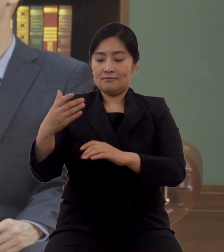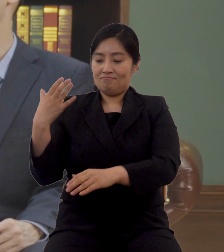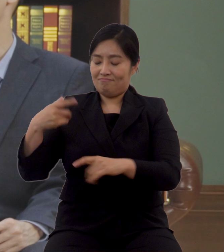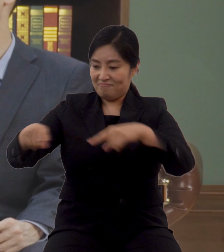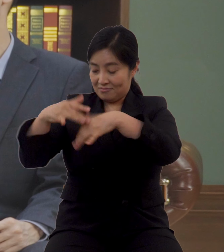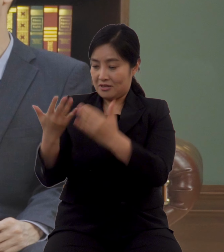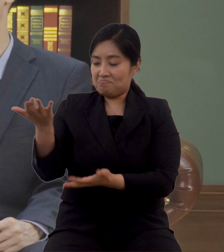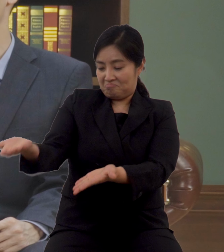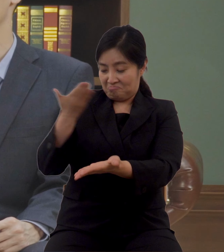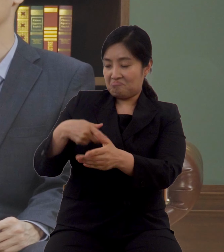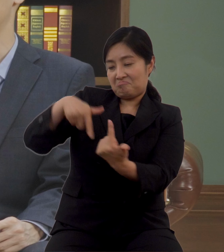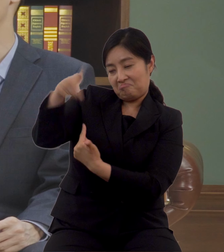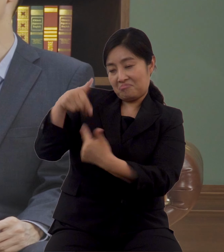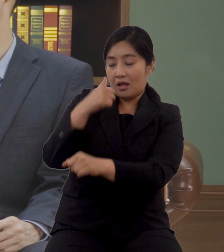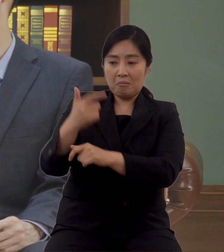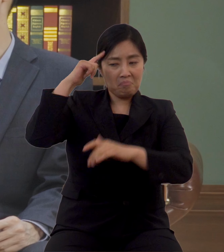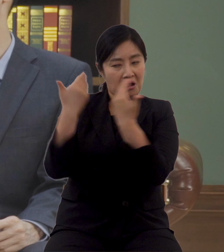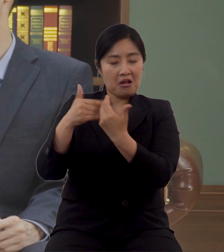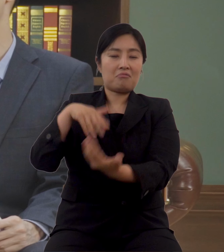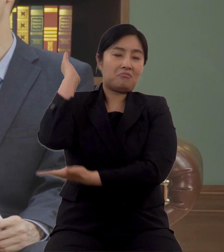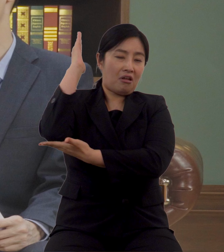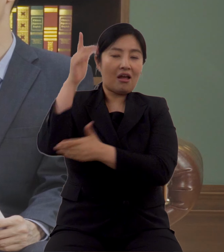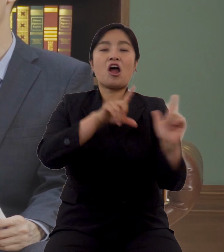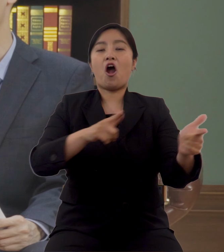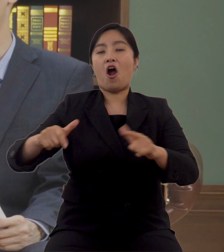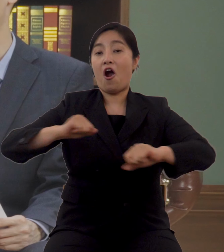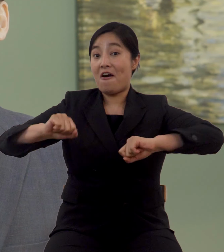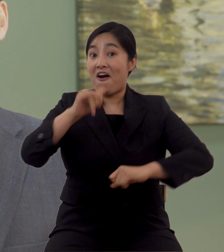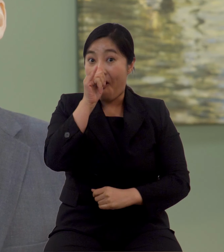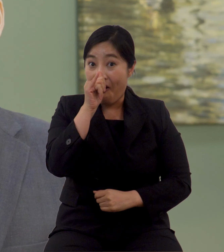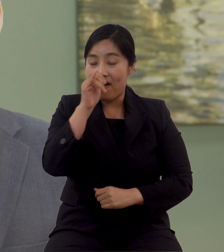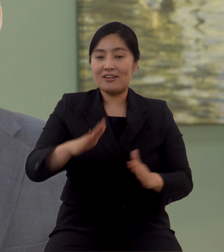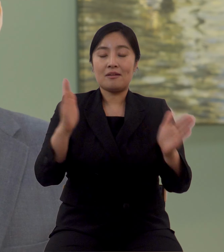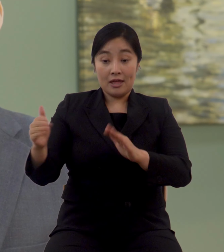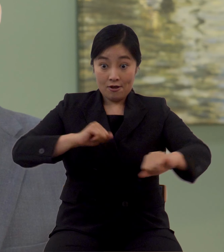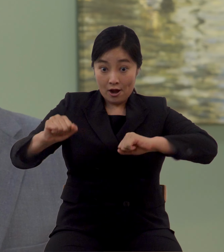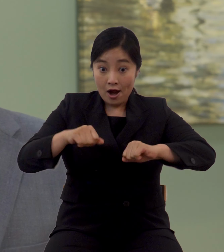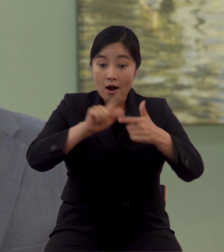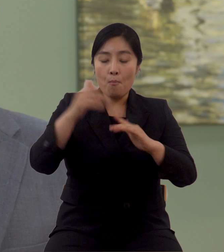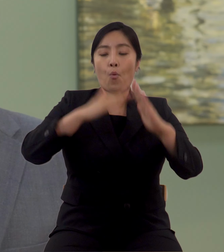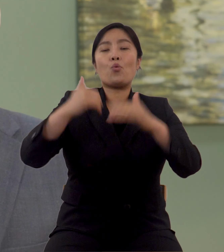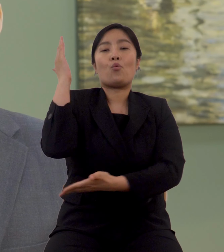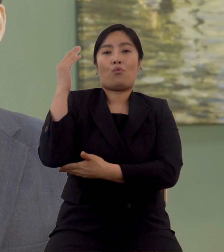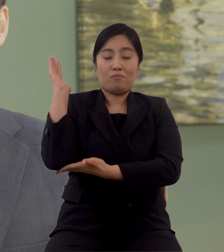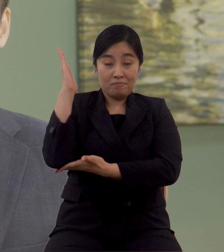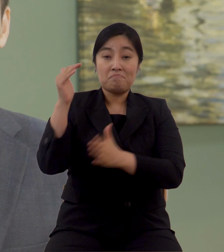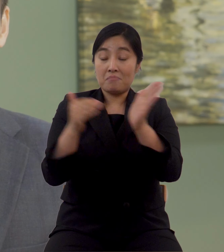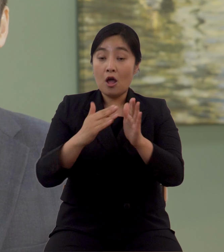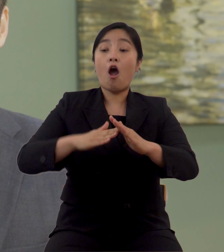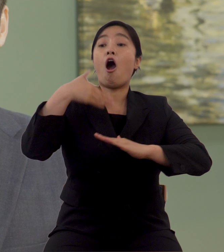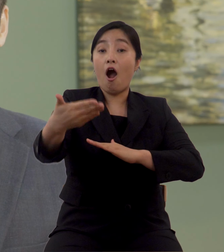제출한 자료에 대해서 질의를 하고 또 반론을 발표하는 좀 그런 활동을 하게 됩니다. 그리고 이런 활동은 사실 본회의에서도 할 수 있고